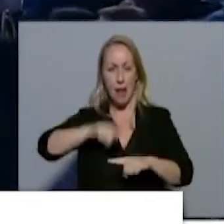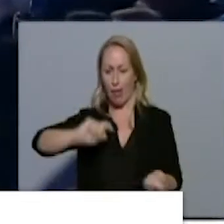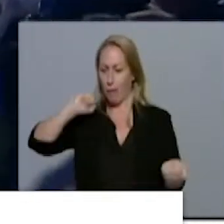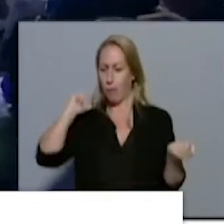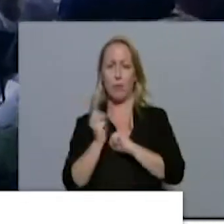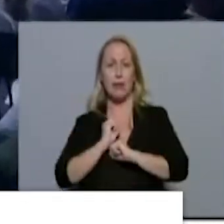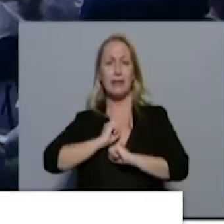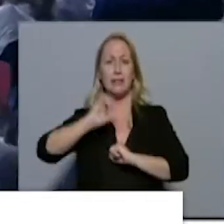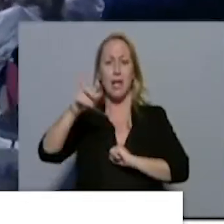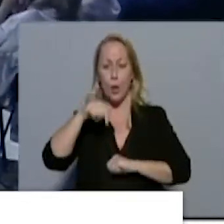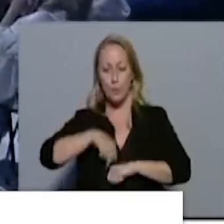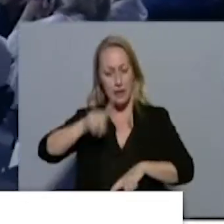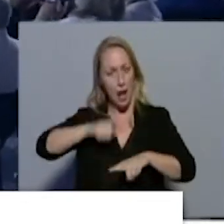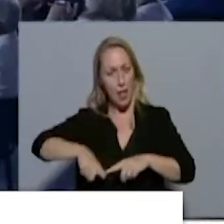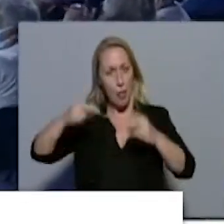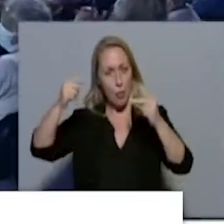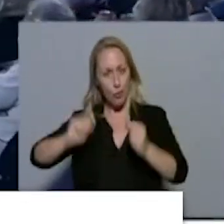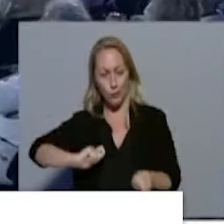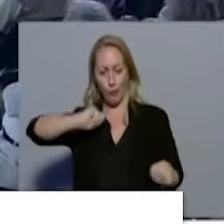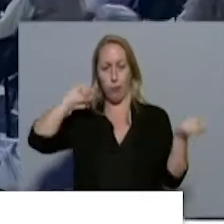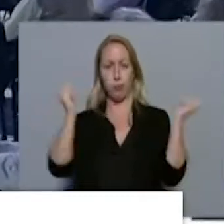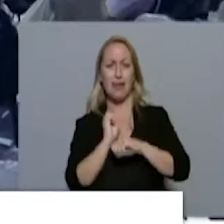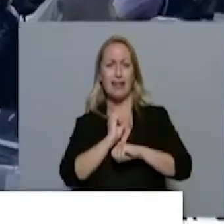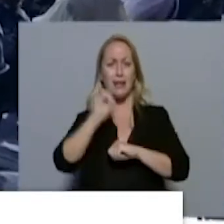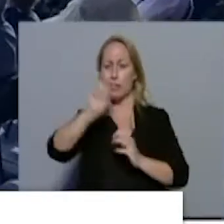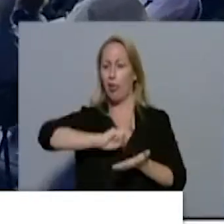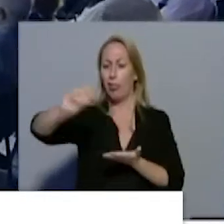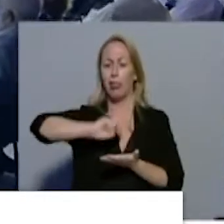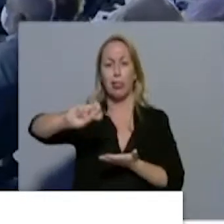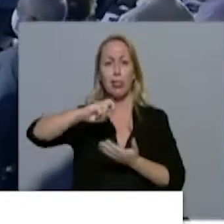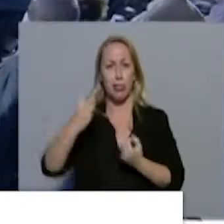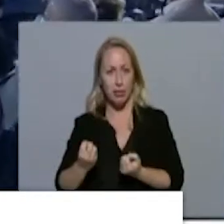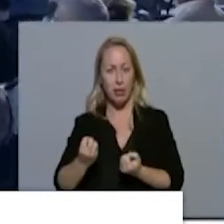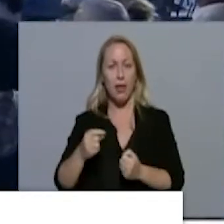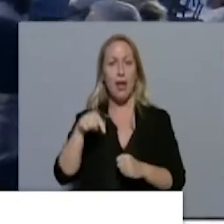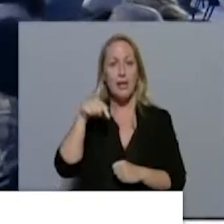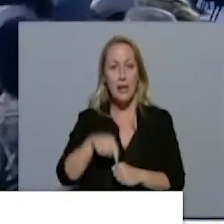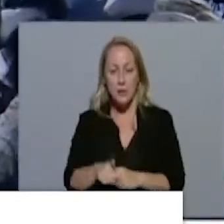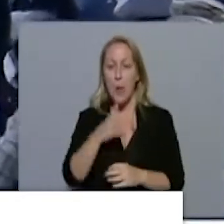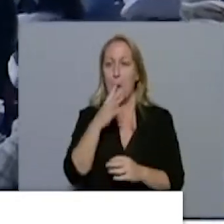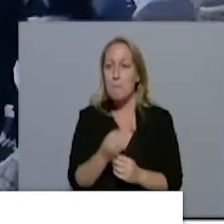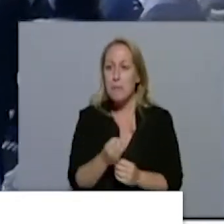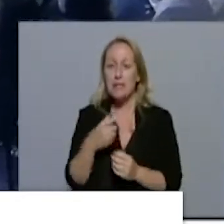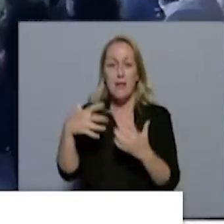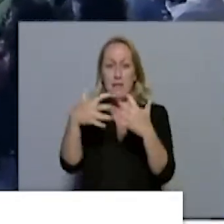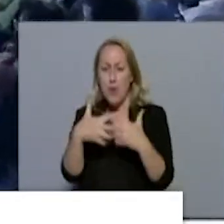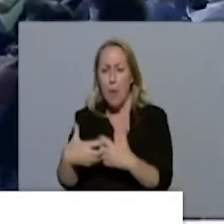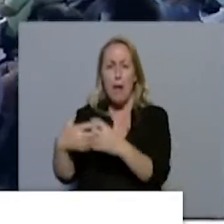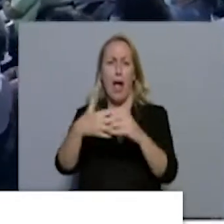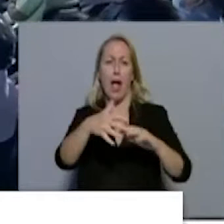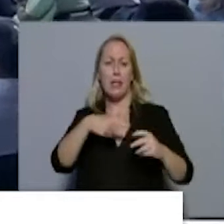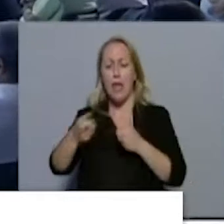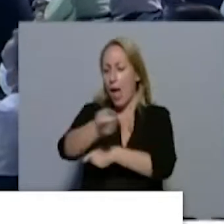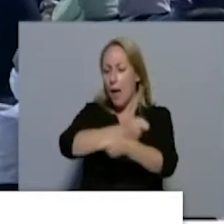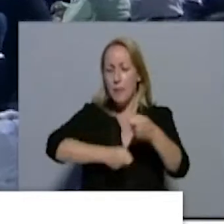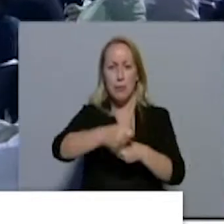πηγών πλούτου στη χώρα μας. Και αυτό συμβαίνει σήμερα σχεδόν σε όλους τους τομείς της